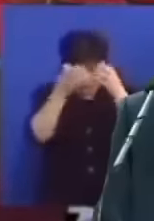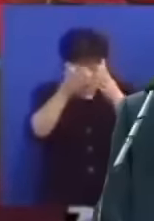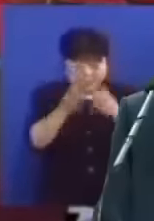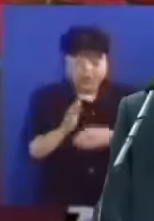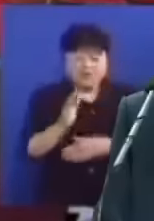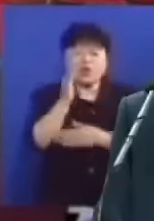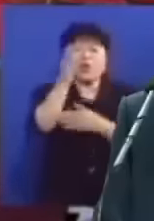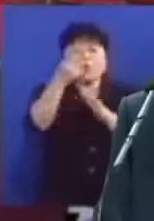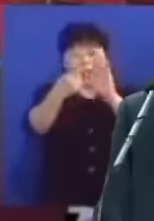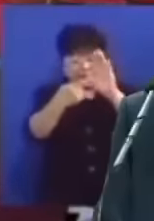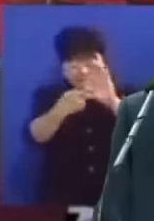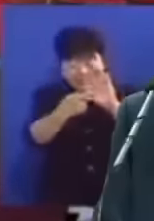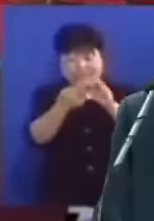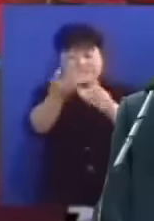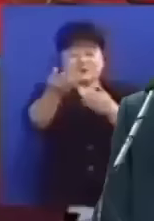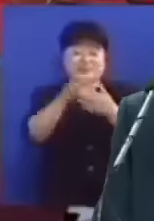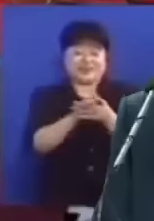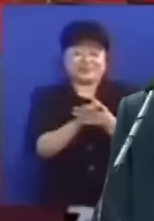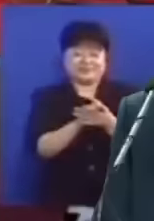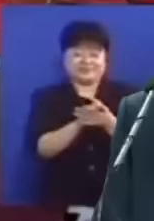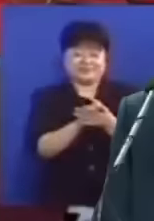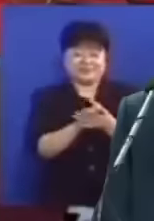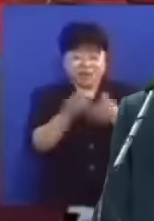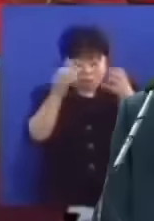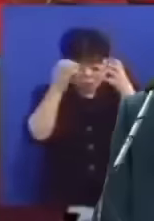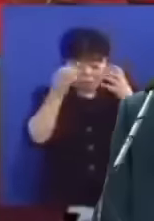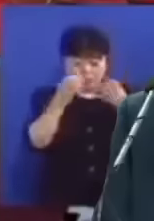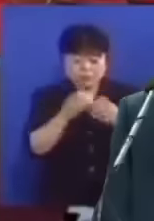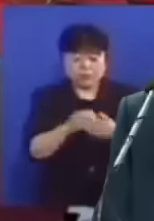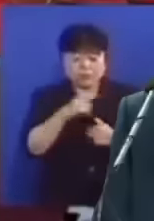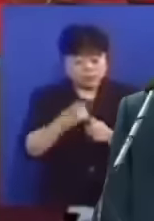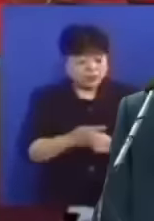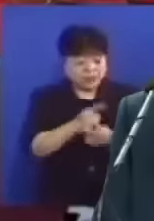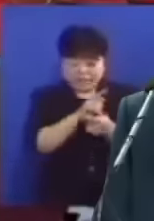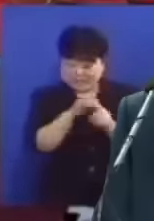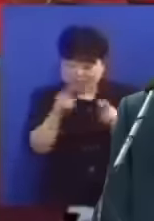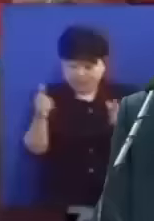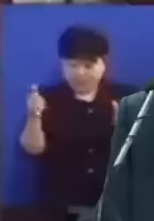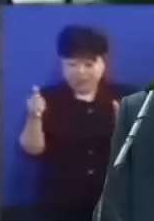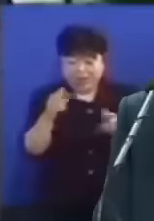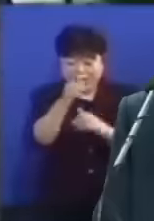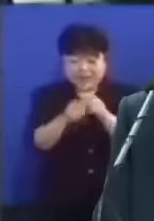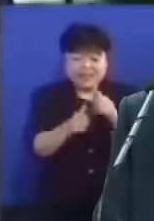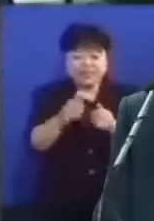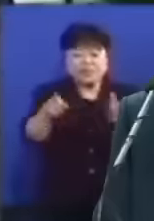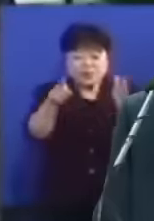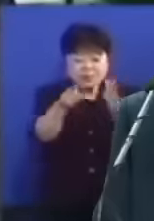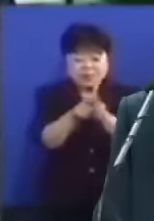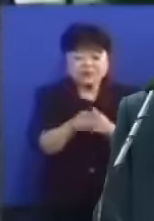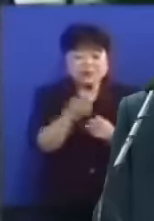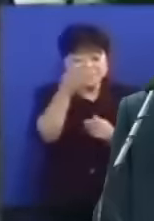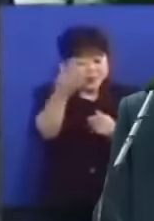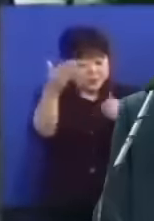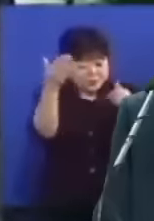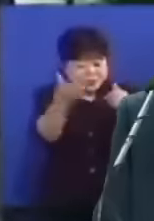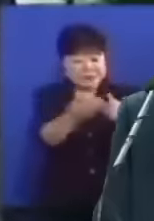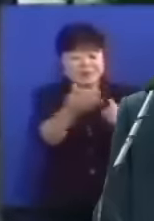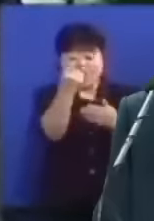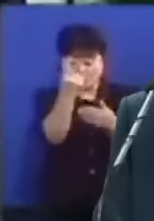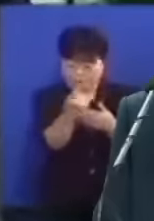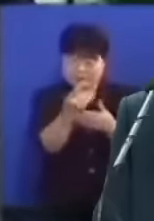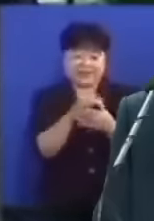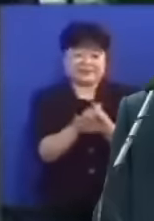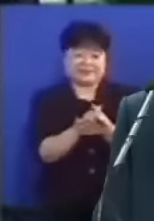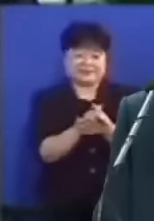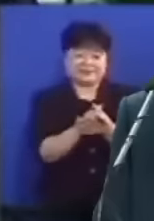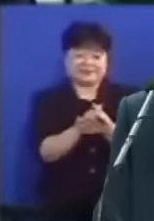통해서 영광을 나타내게 되는 것입니다. 고통은 우연히 다가오는 것이 아닙니다. 하나님을 위해서 여러분에게 다가온